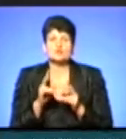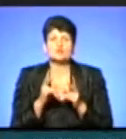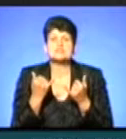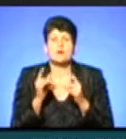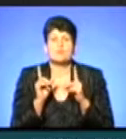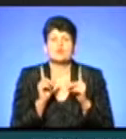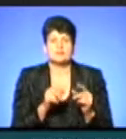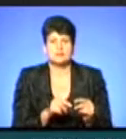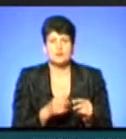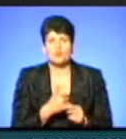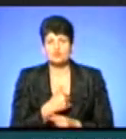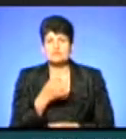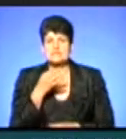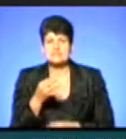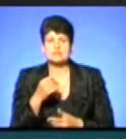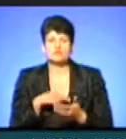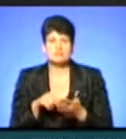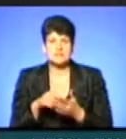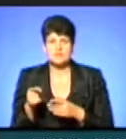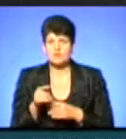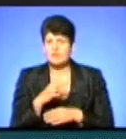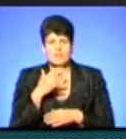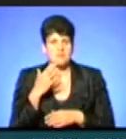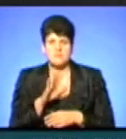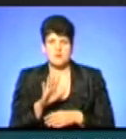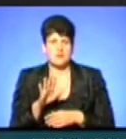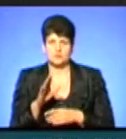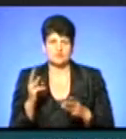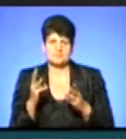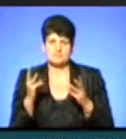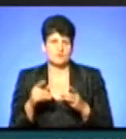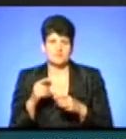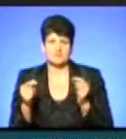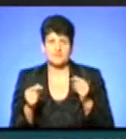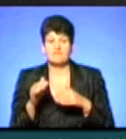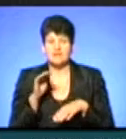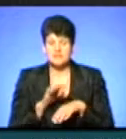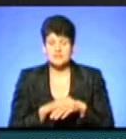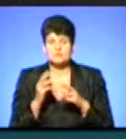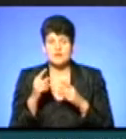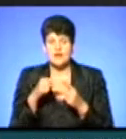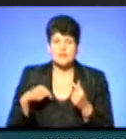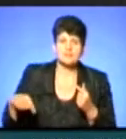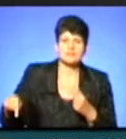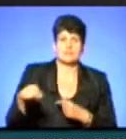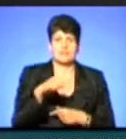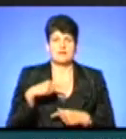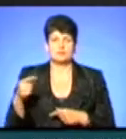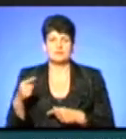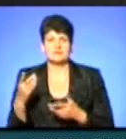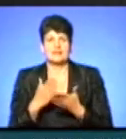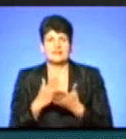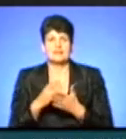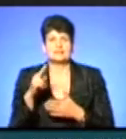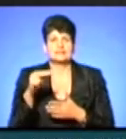зараз поїде. Так, як хочу сказати, що в місті Тернополі не так багато спалюють фактично. Фактично спалюють навколо Тернополя, там, де є дачні ділянки,